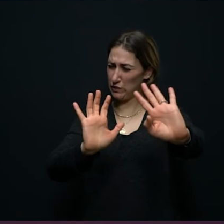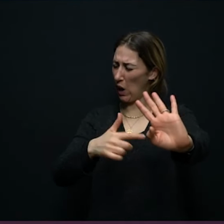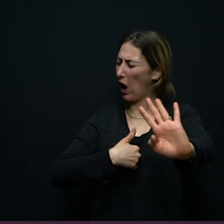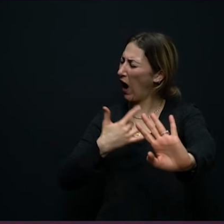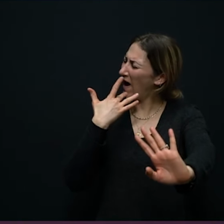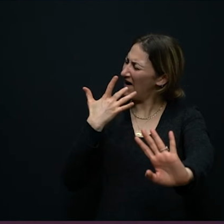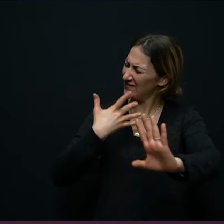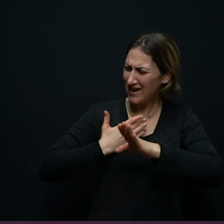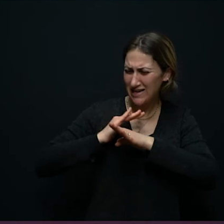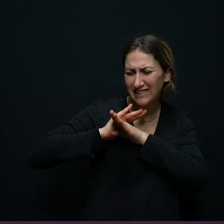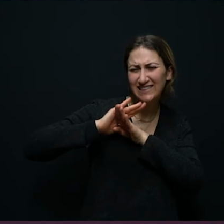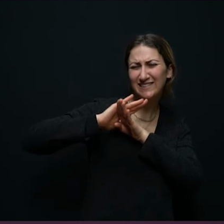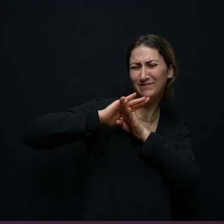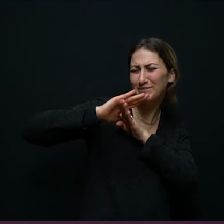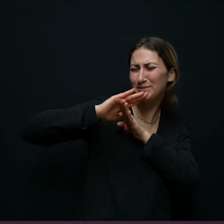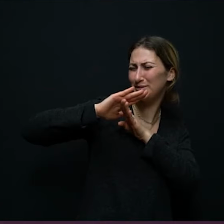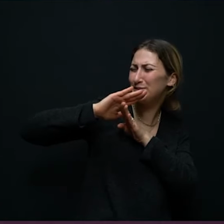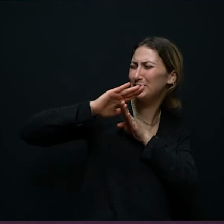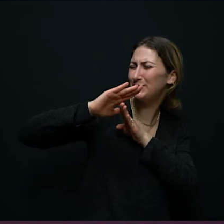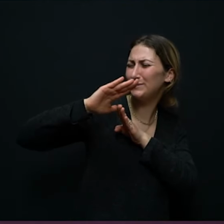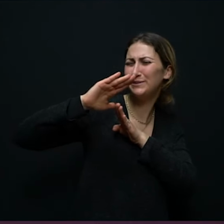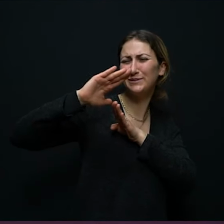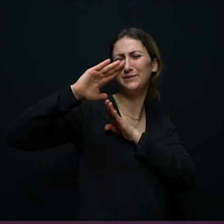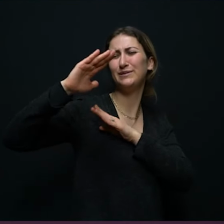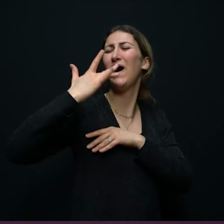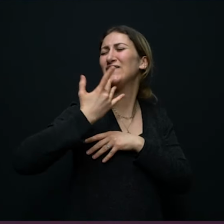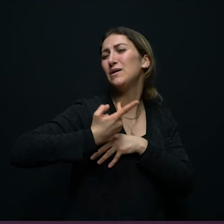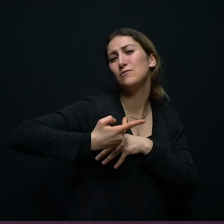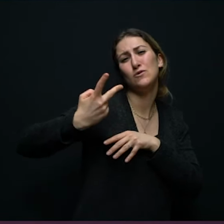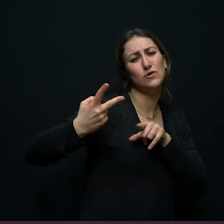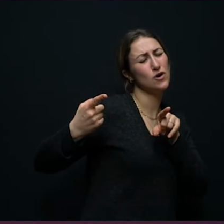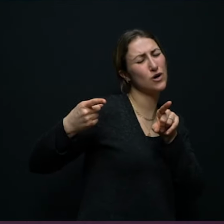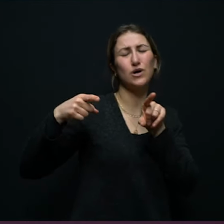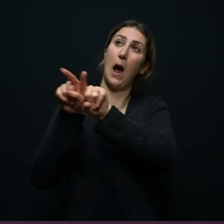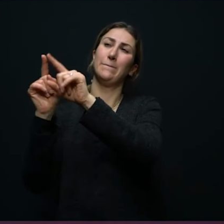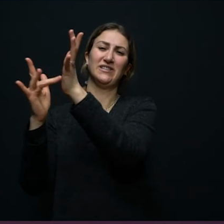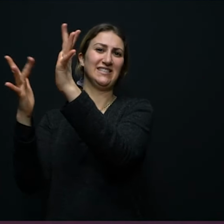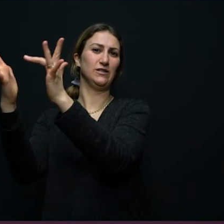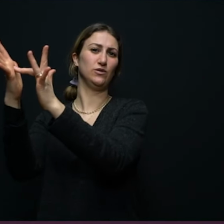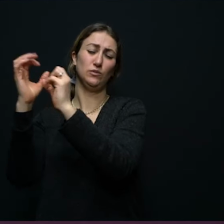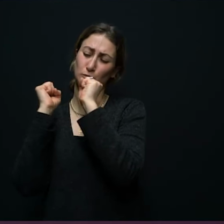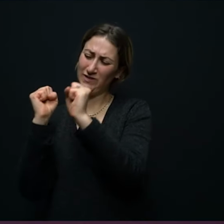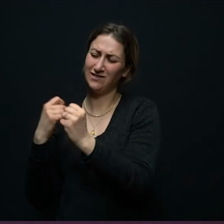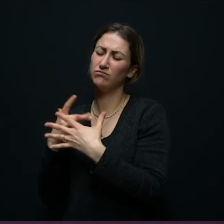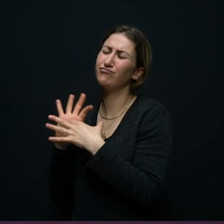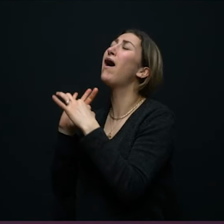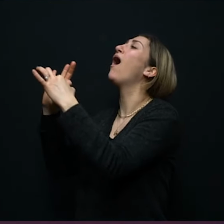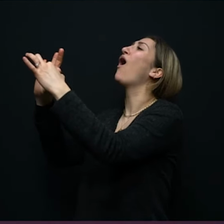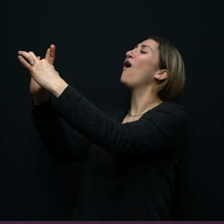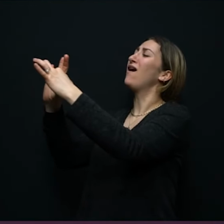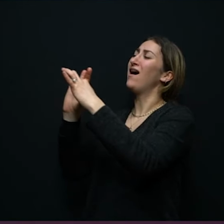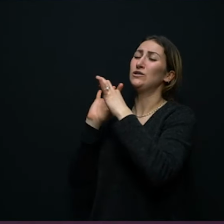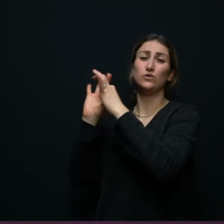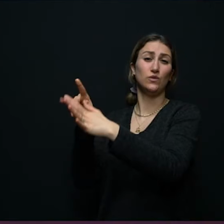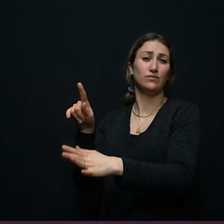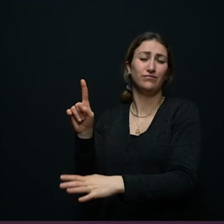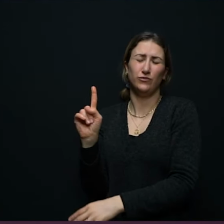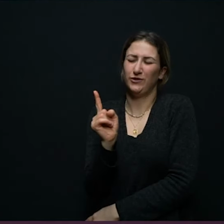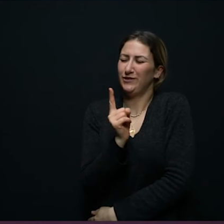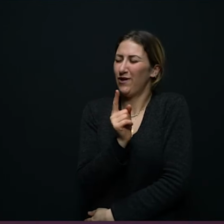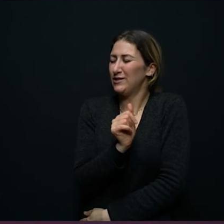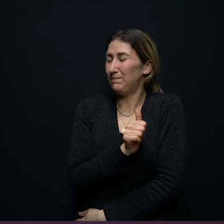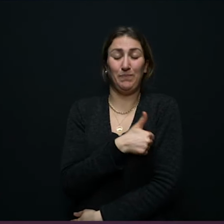ressembler une relation unique avec dieu une position unique alléluia